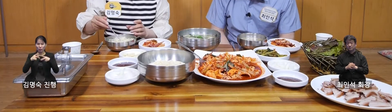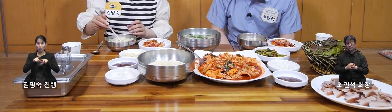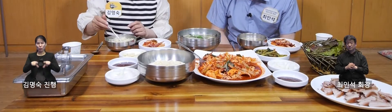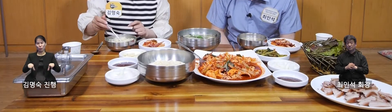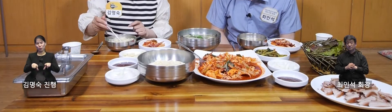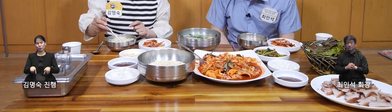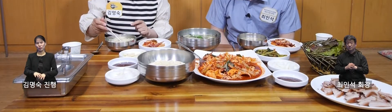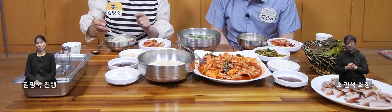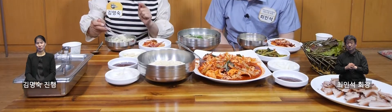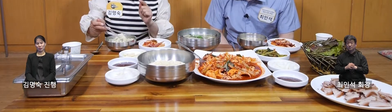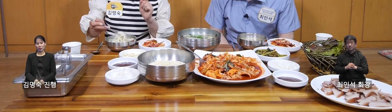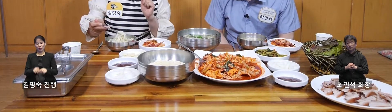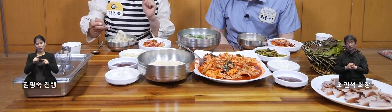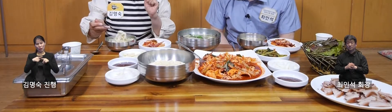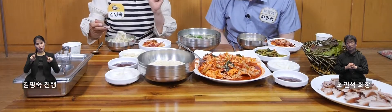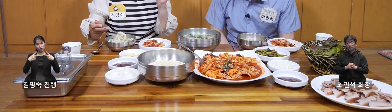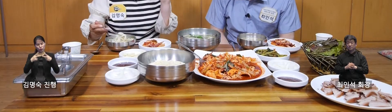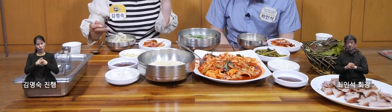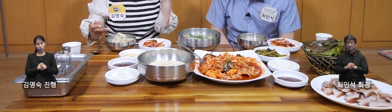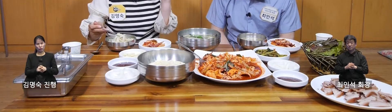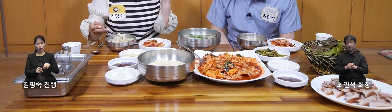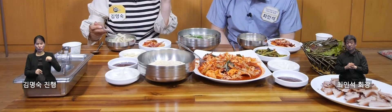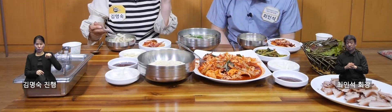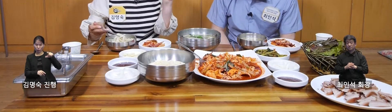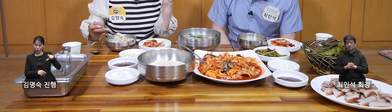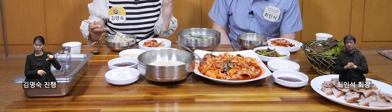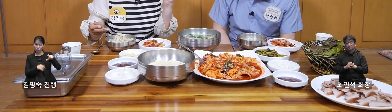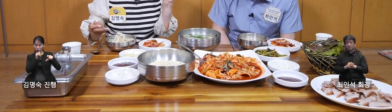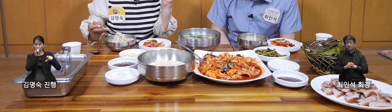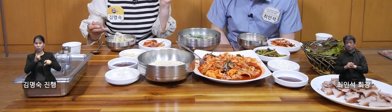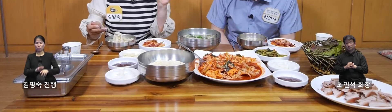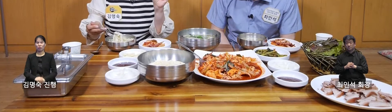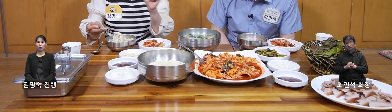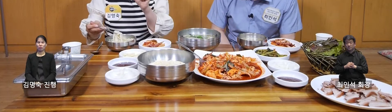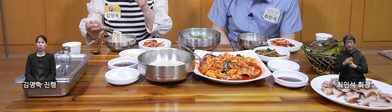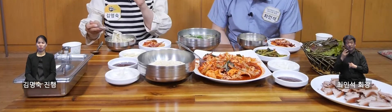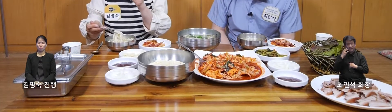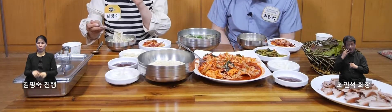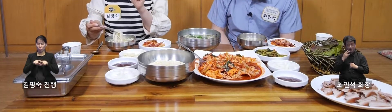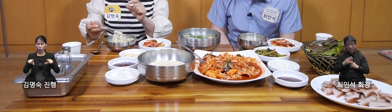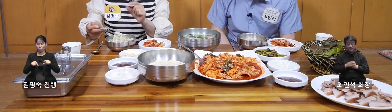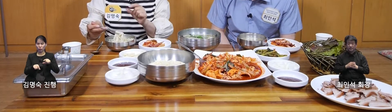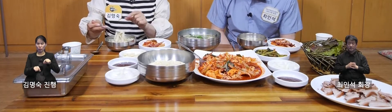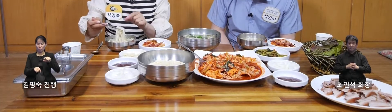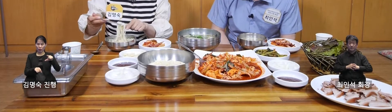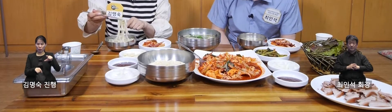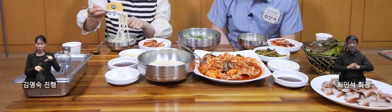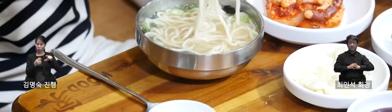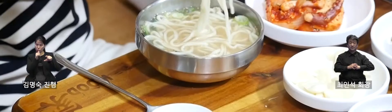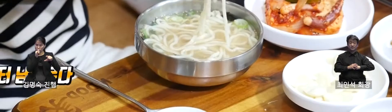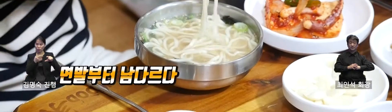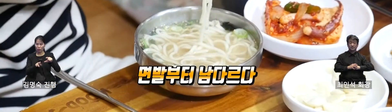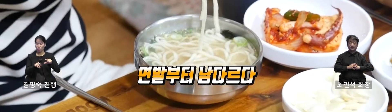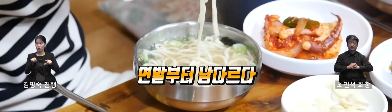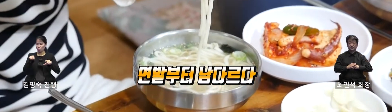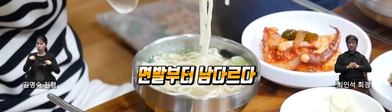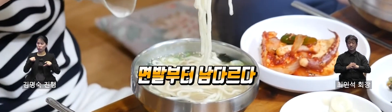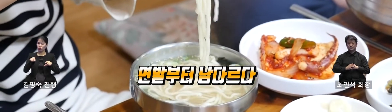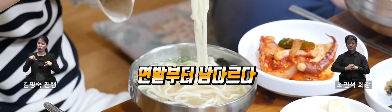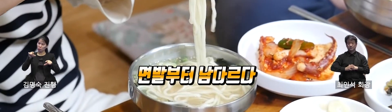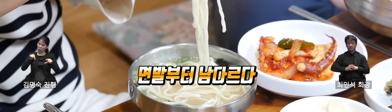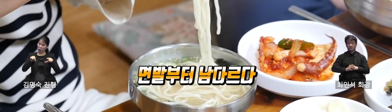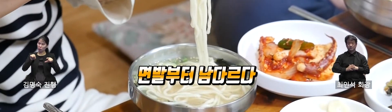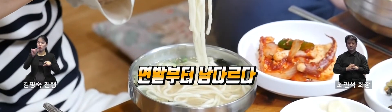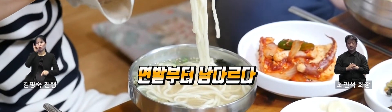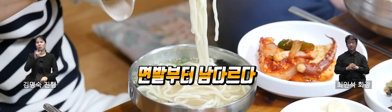보통 칼국수는 면이 좀 넓잖아요. 네네. 보통 좀 면이 많이 넓은데 여기 면이 넓지